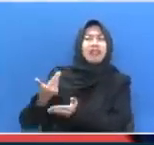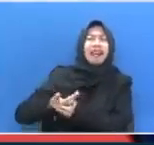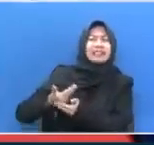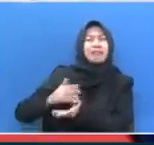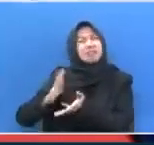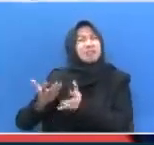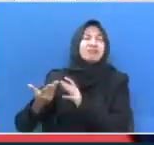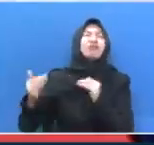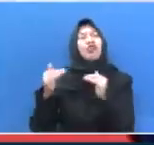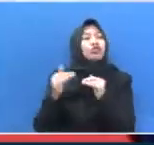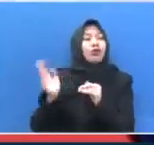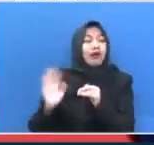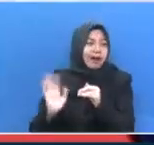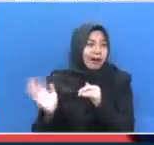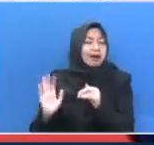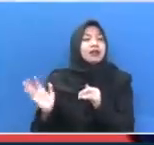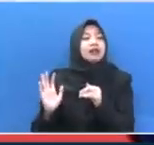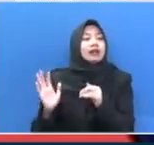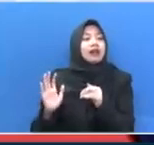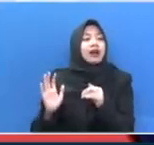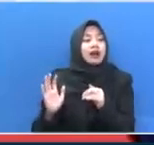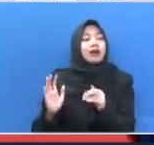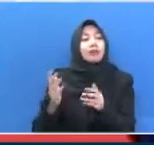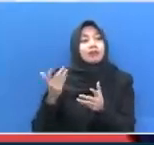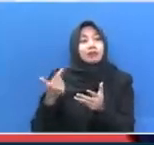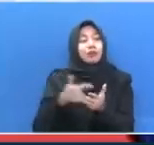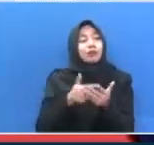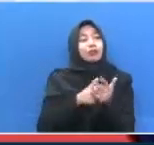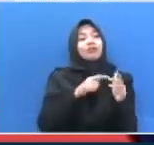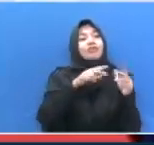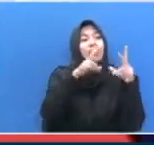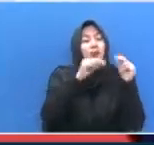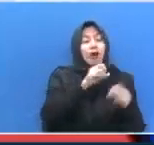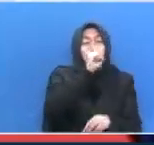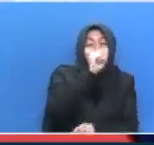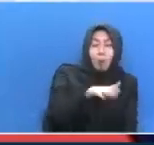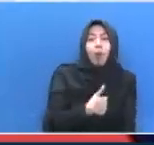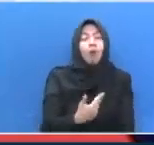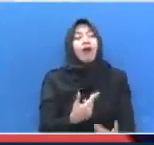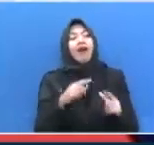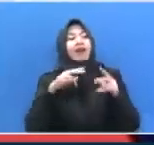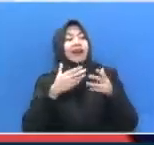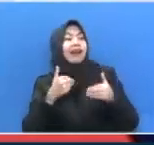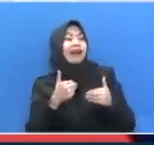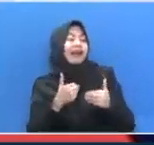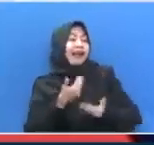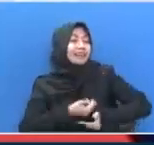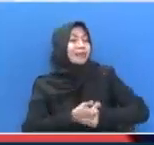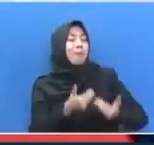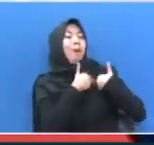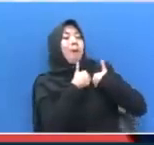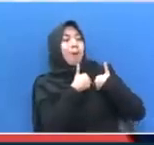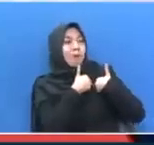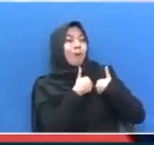kegeraman inilah yang sepertinya ingin dilaporkan oleh kawan-kawan Nasdem sebagai bentuk tidak terima karena dalam politik ya soal ya